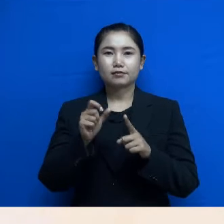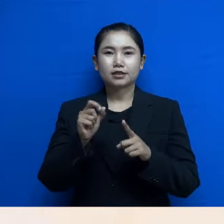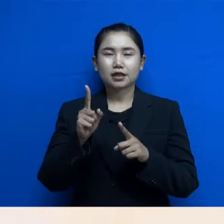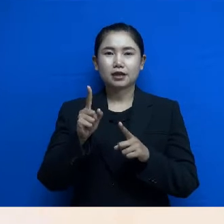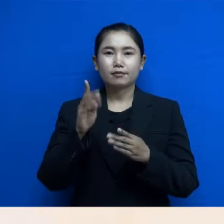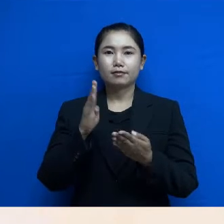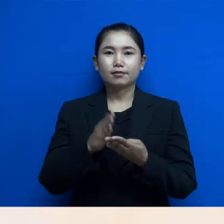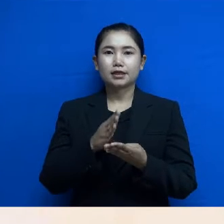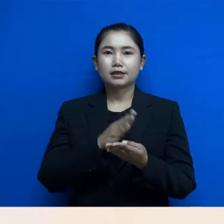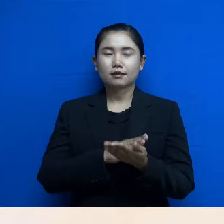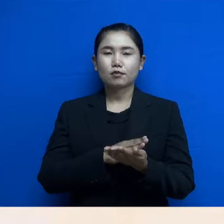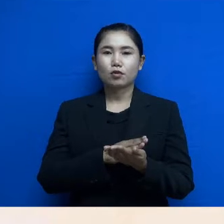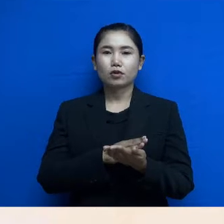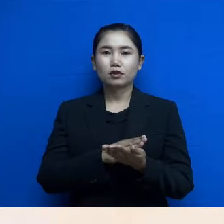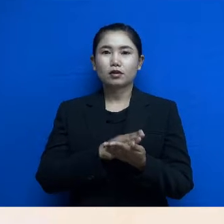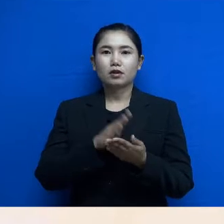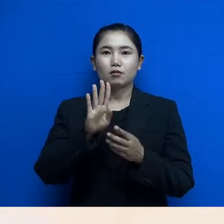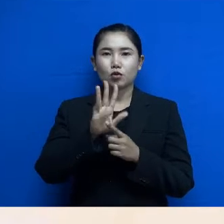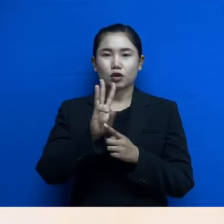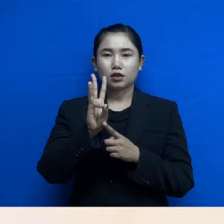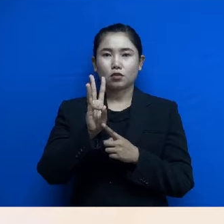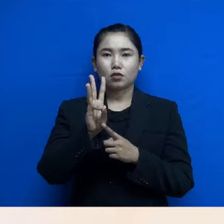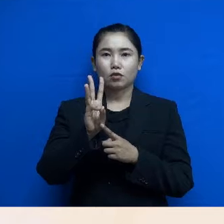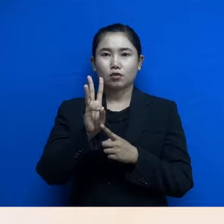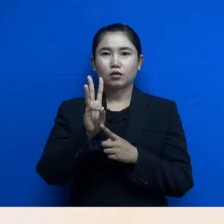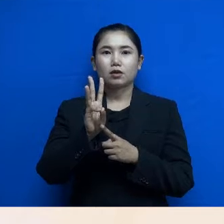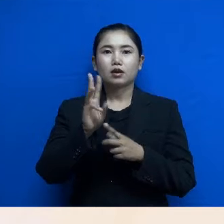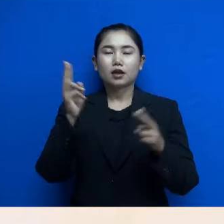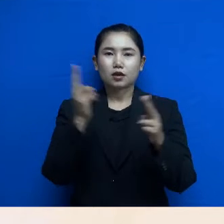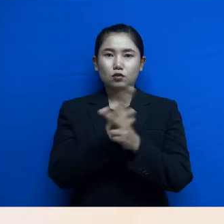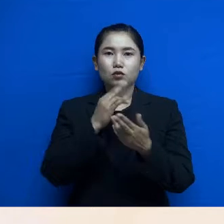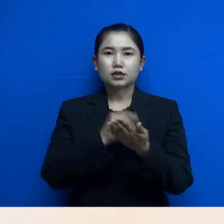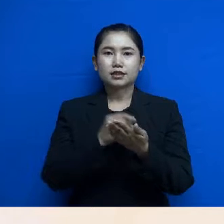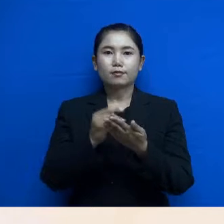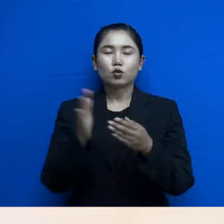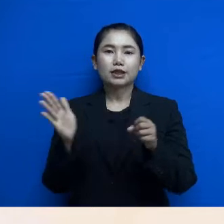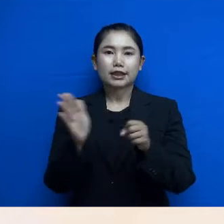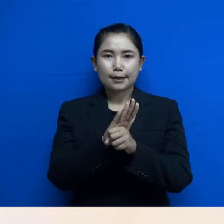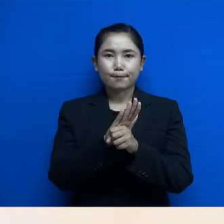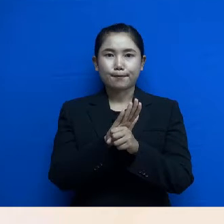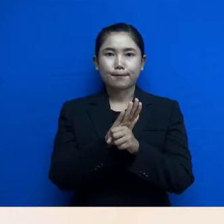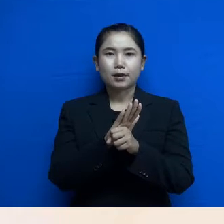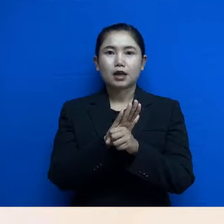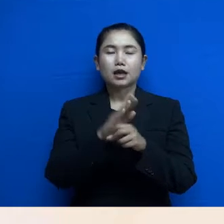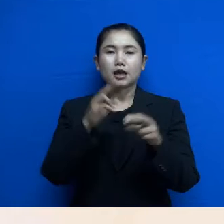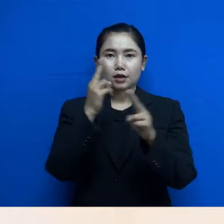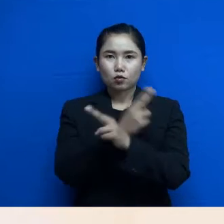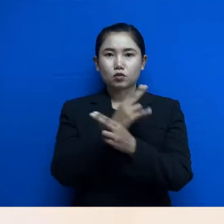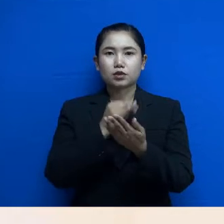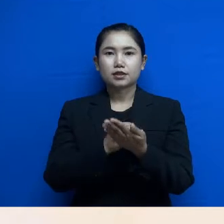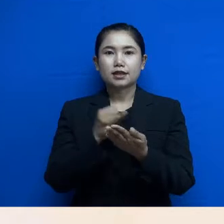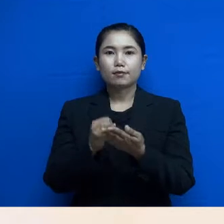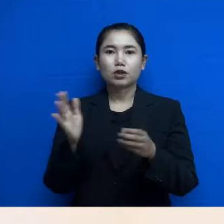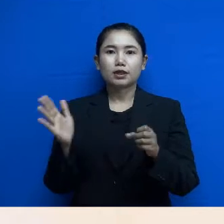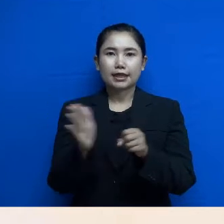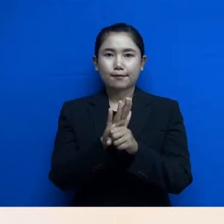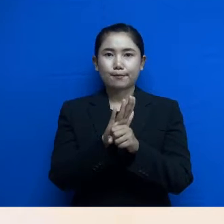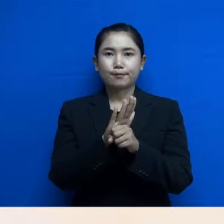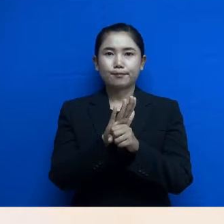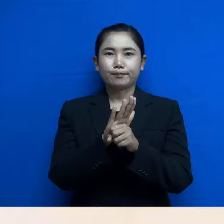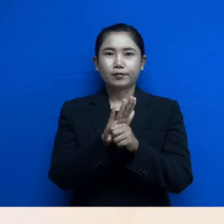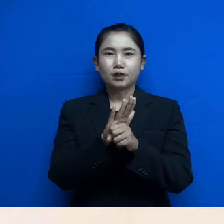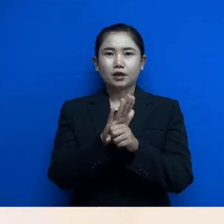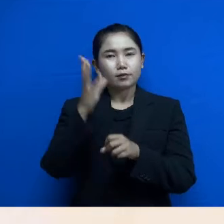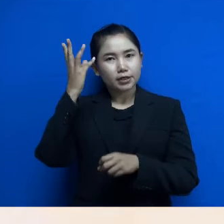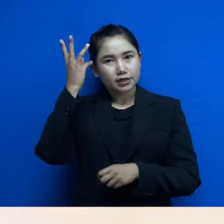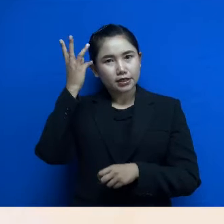คำศัพท์ประจำบทบทที่ 6การคูณจำนวนเต็มการคูณจำนวน